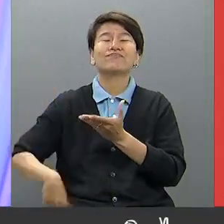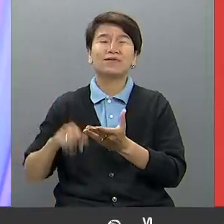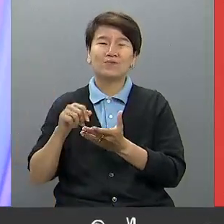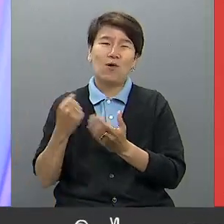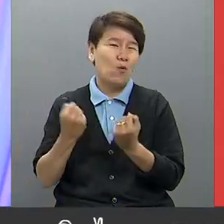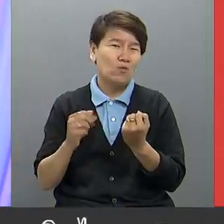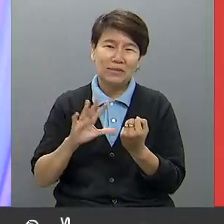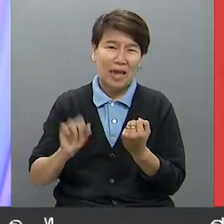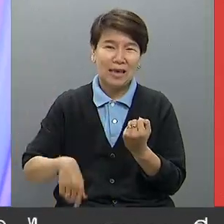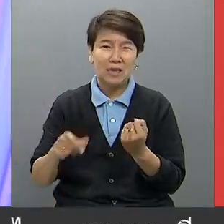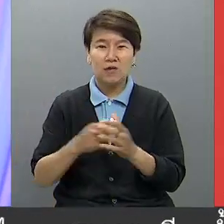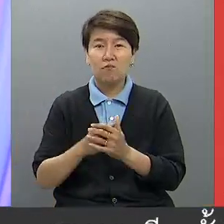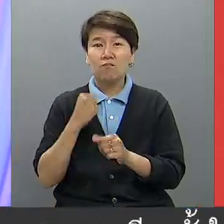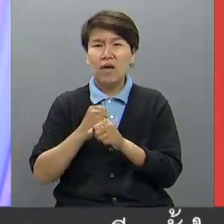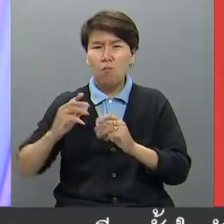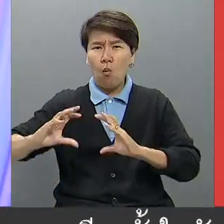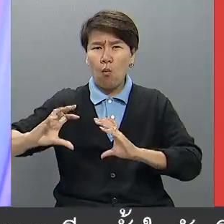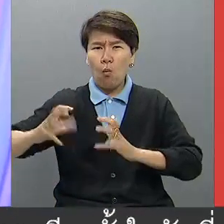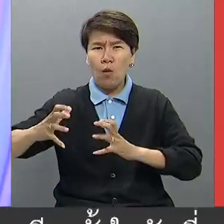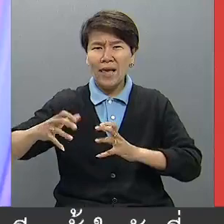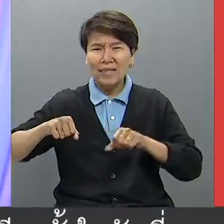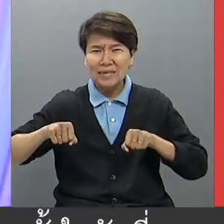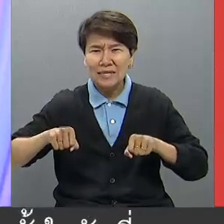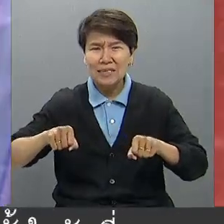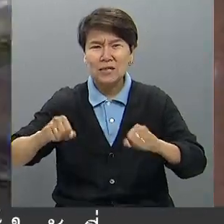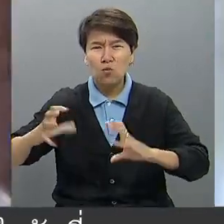าไว้ที่จังหวัดสุรินทร์เพื่อให้ลูกๆหลานๆได้มาดูกันด้วยครับ